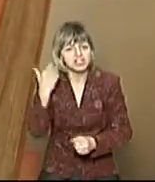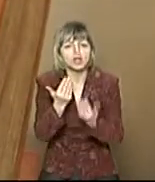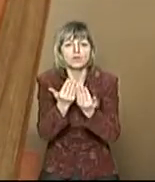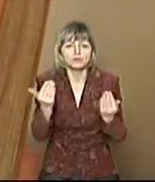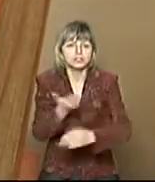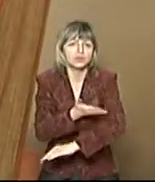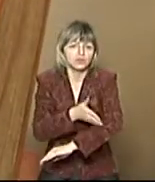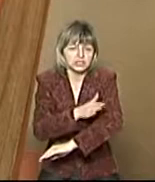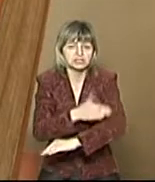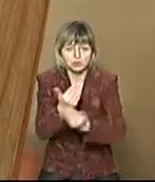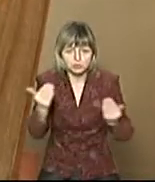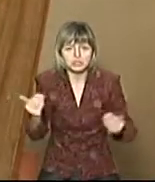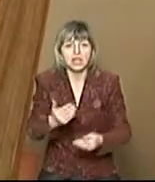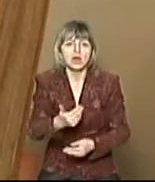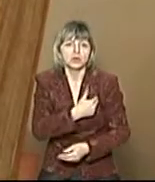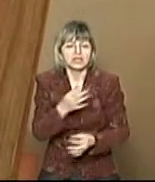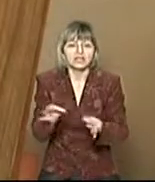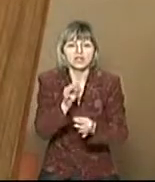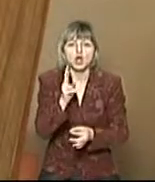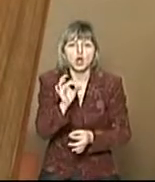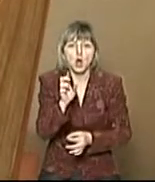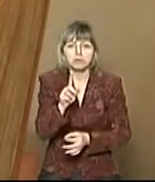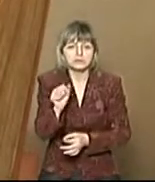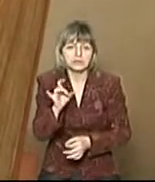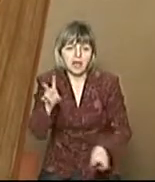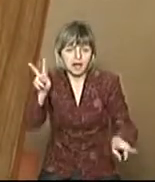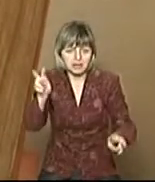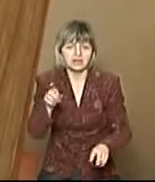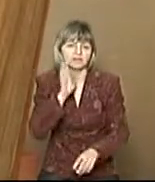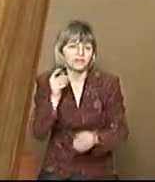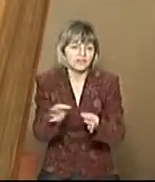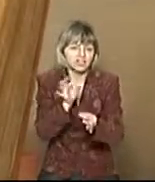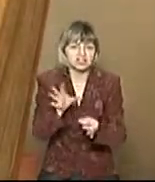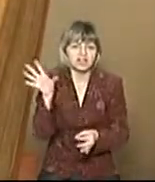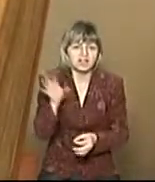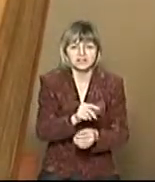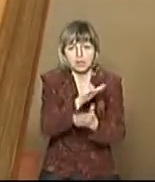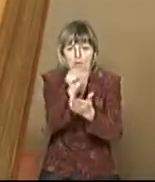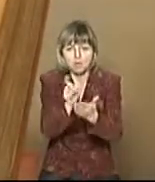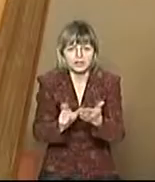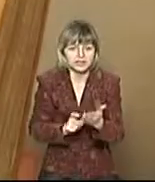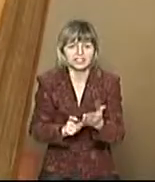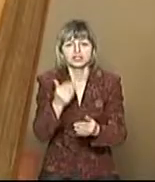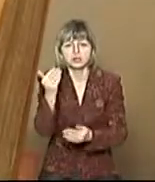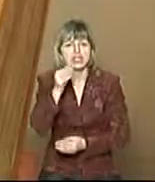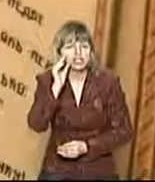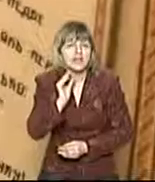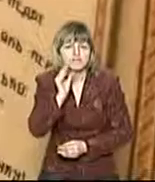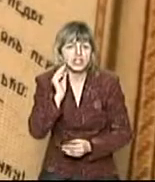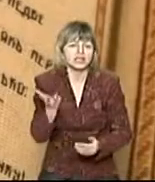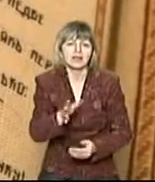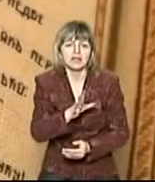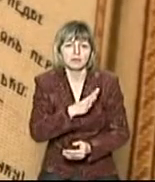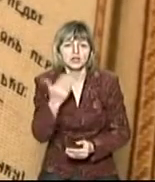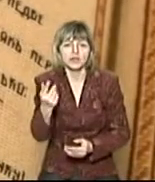музеї експонували вишитий кобзар авторки. У ньому Олена Медведєва вишила усі поетичні твори Тараса Шевченка, які були в